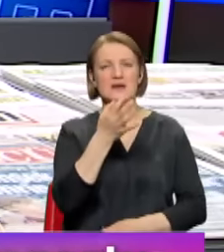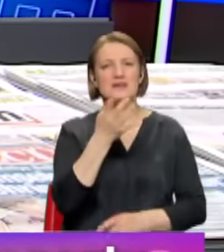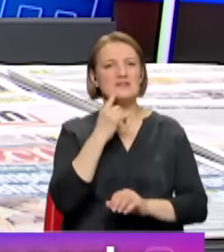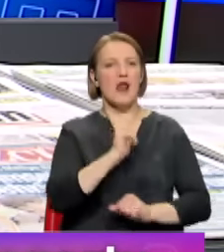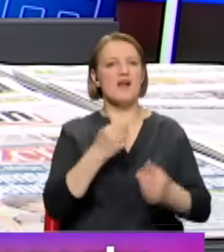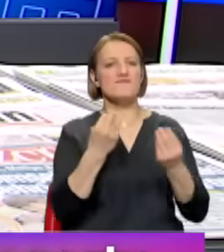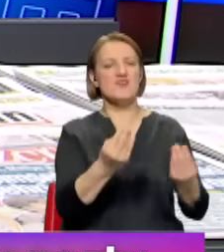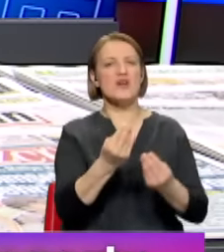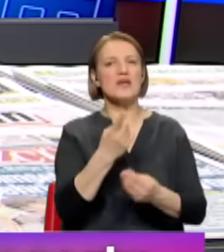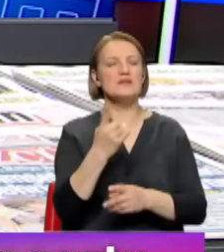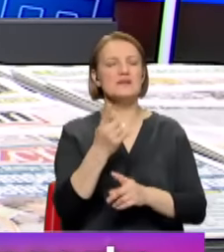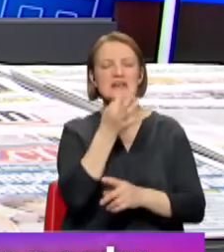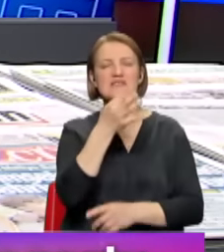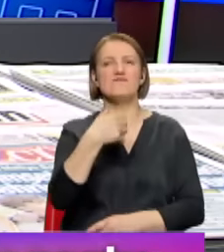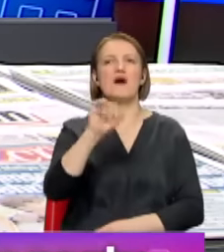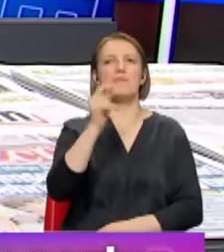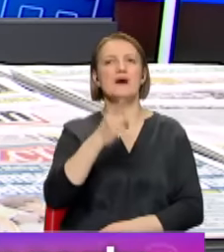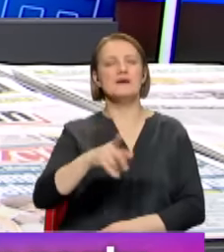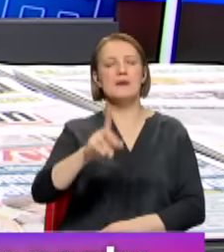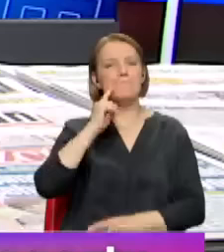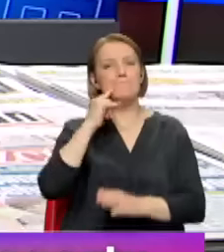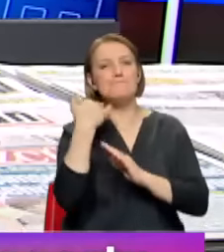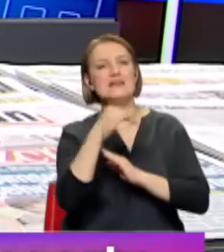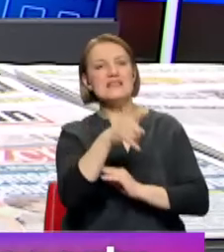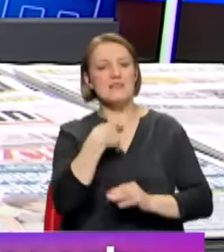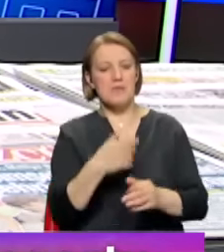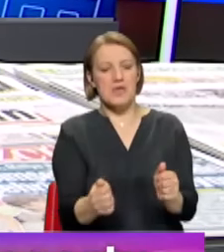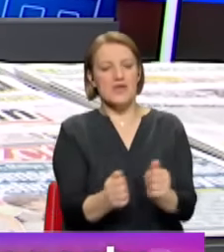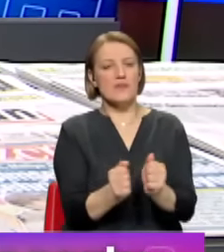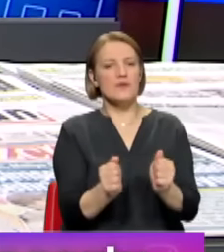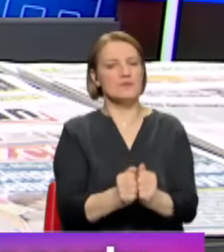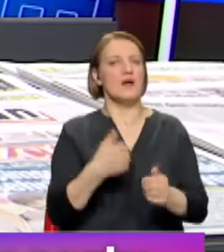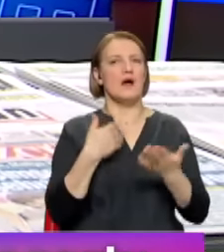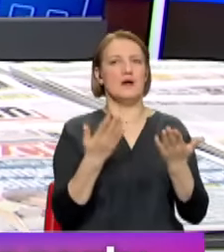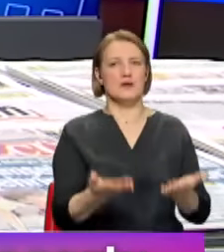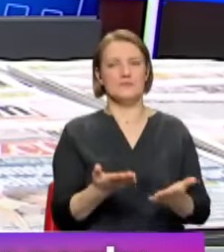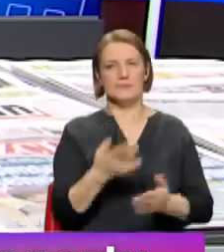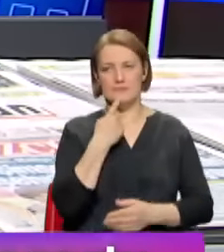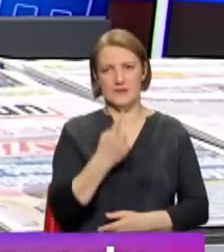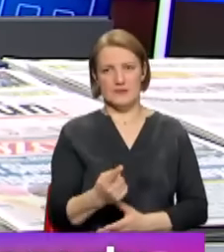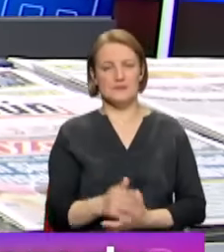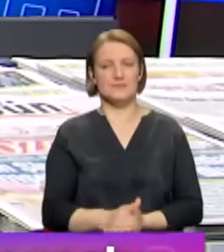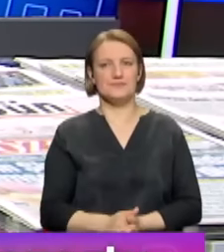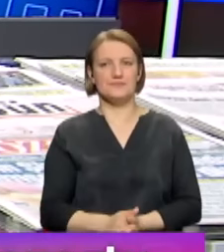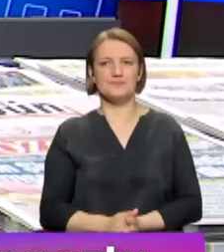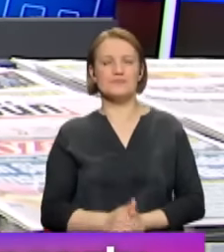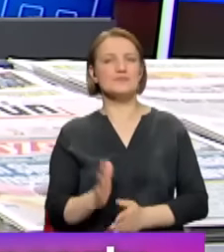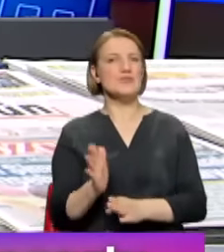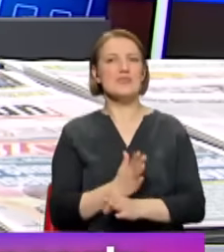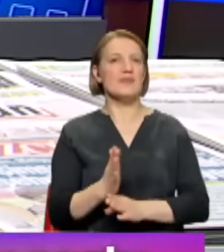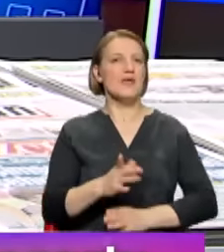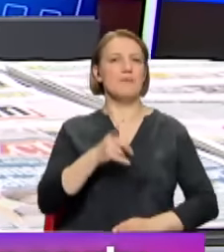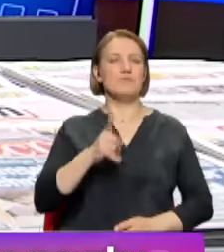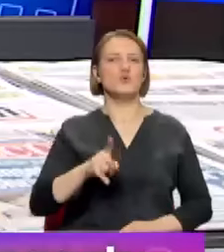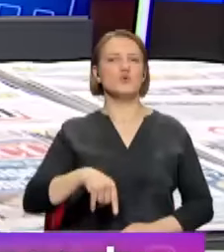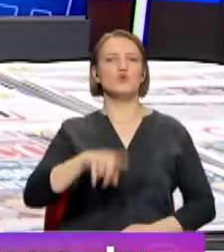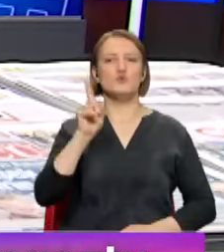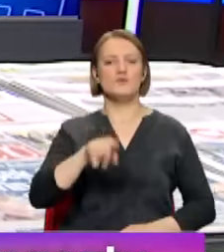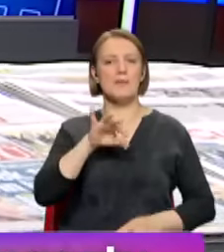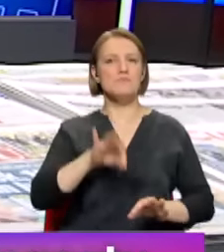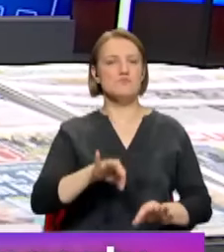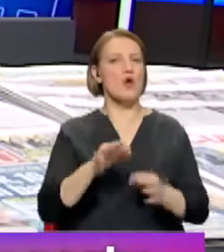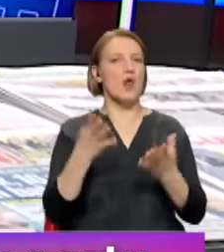vermem dedi ve sarayın değil milletimin yanında duruyorum. Yine verdiği mesajlardan birisi buydu. Neden bu gündem buraya